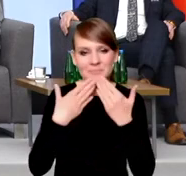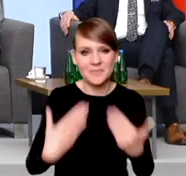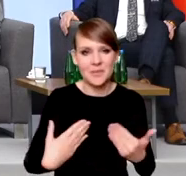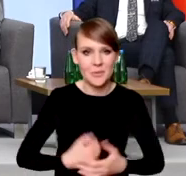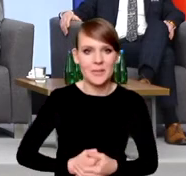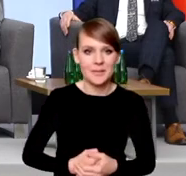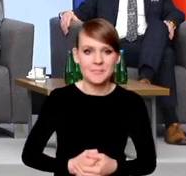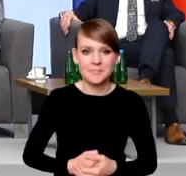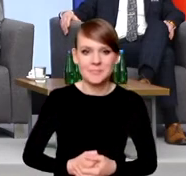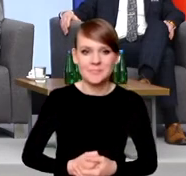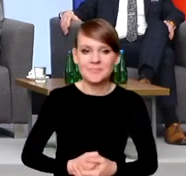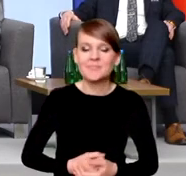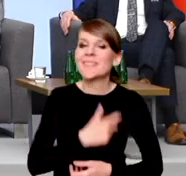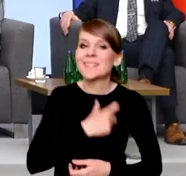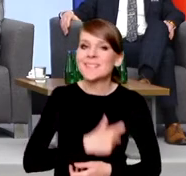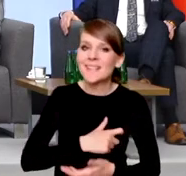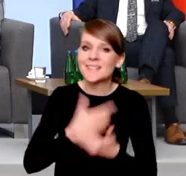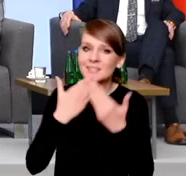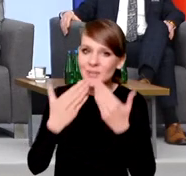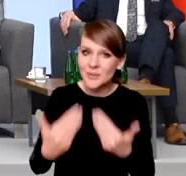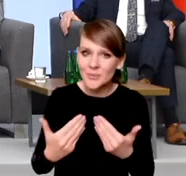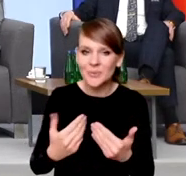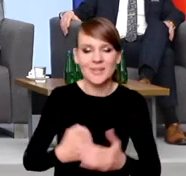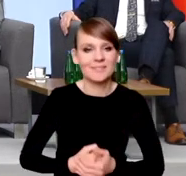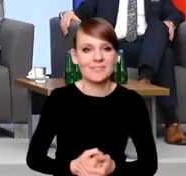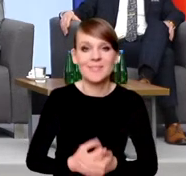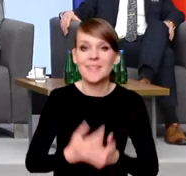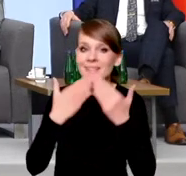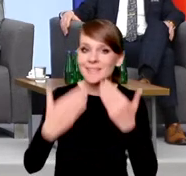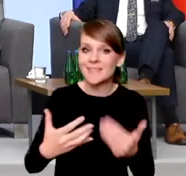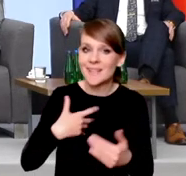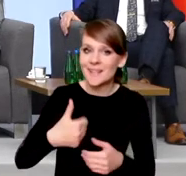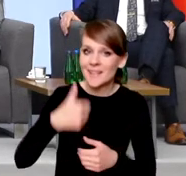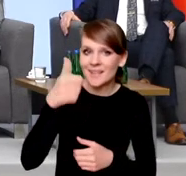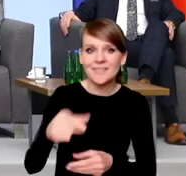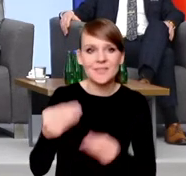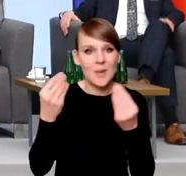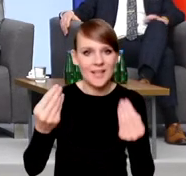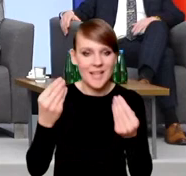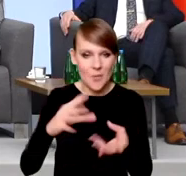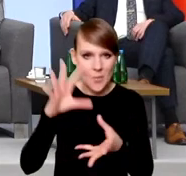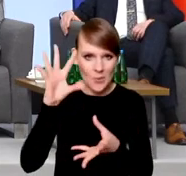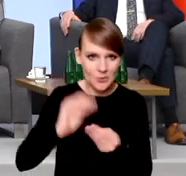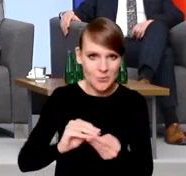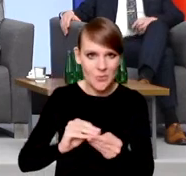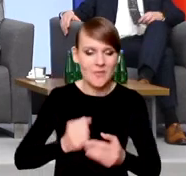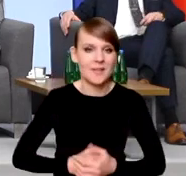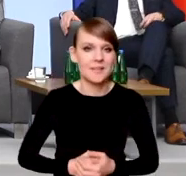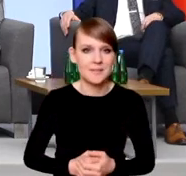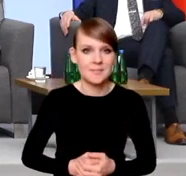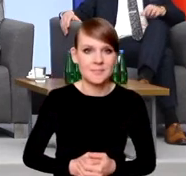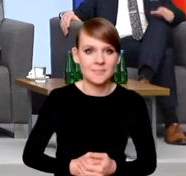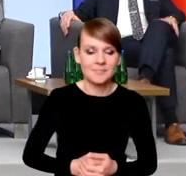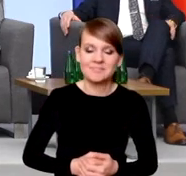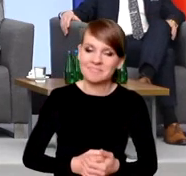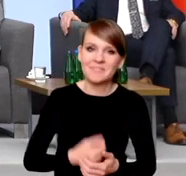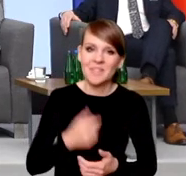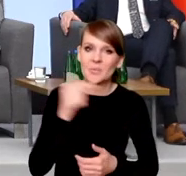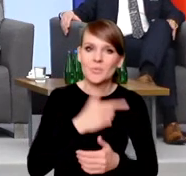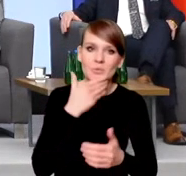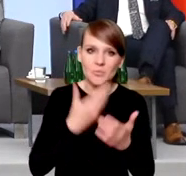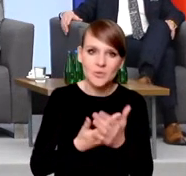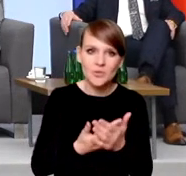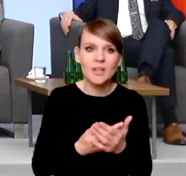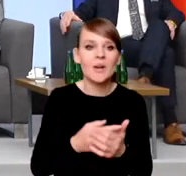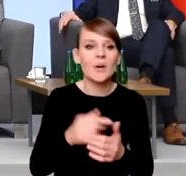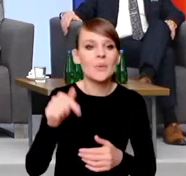Bardzo serdecznie dziękujemy państwu, bardzo dziękujemy panie rektorze za takie znakomite podsumowanie. Musimy przyznać, że tutaj kilka osób, które